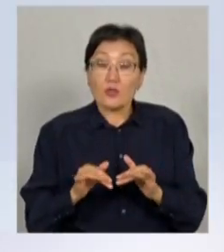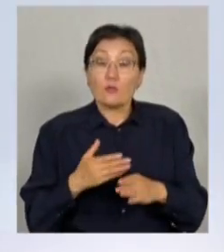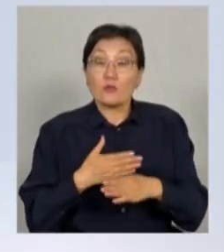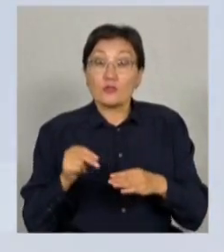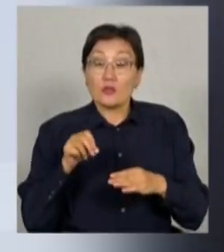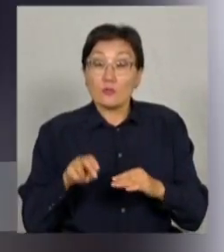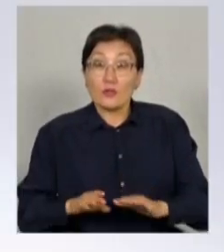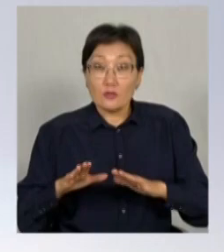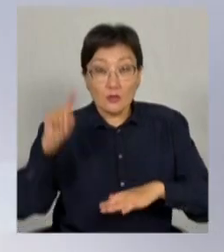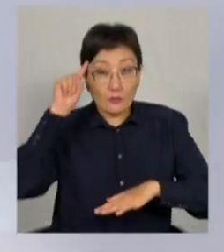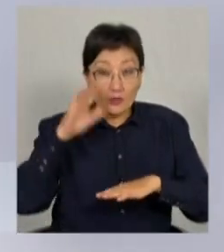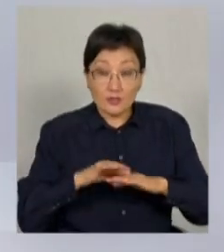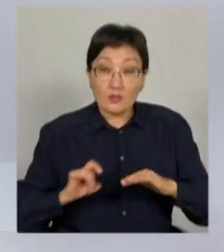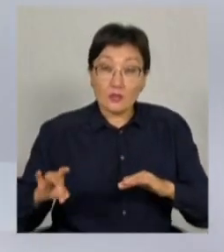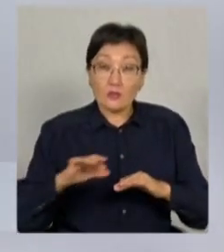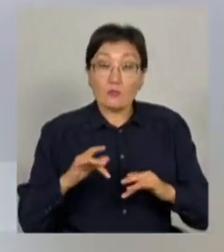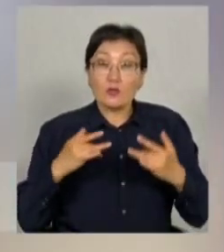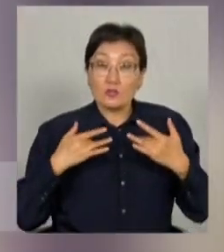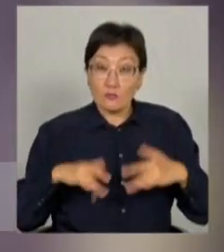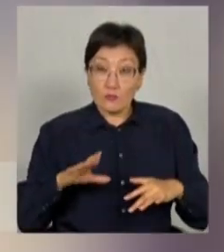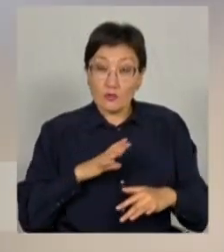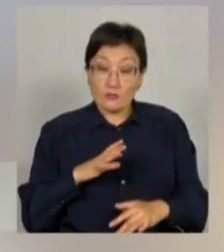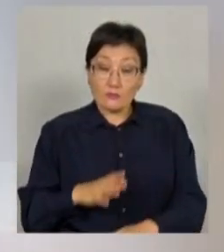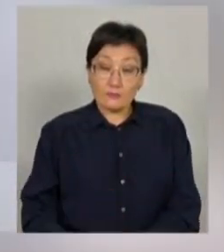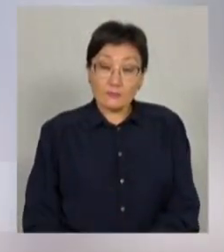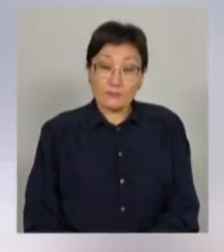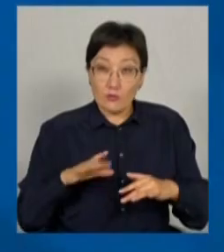ЧП заместителя акима района уволили.